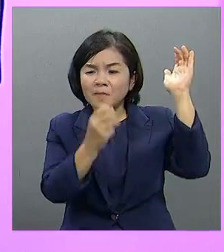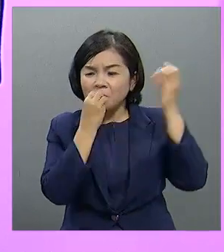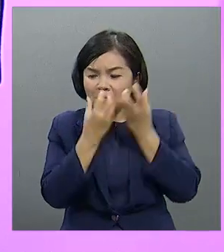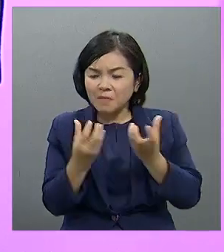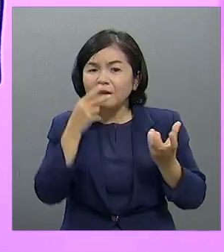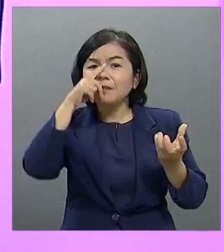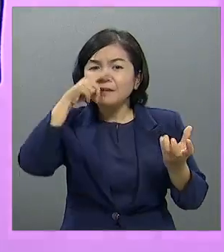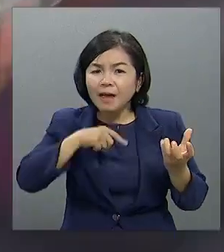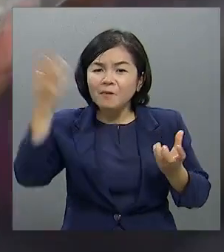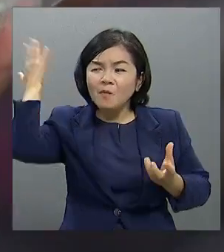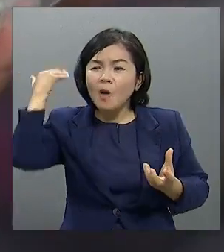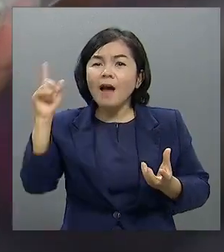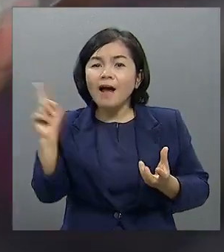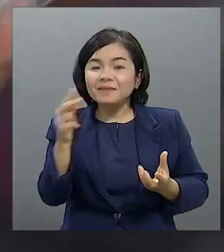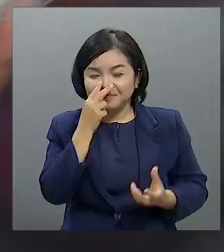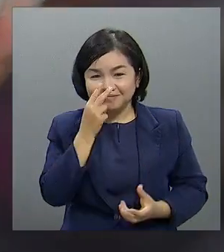ไปชมกันเลยค่ะ